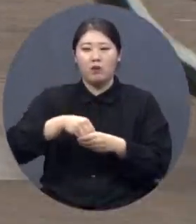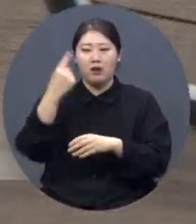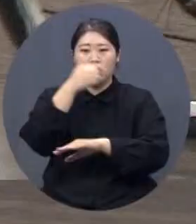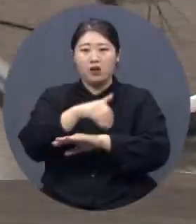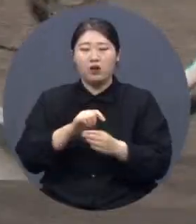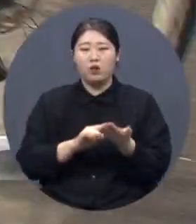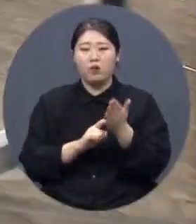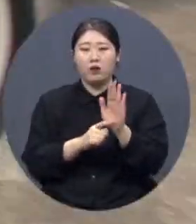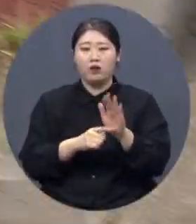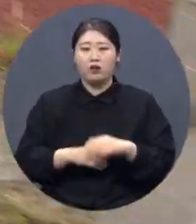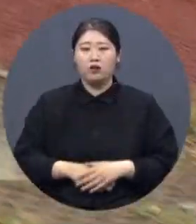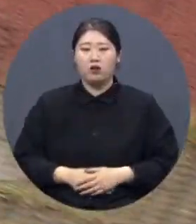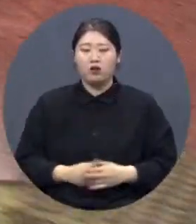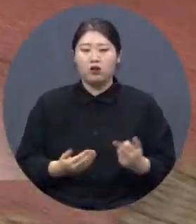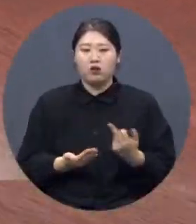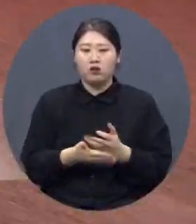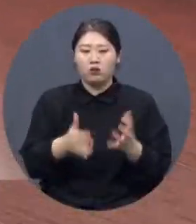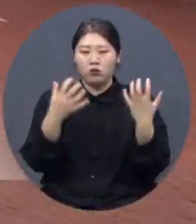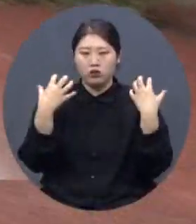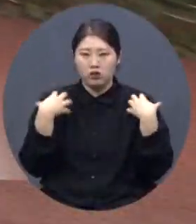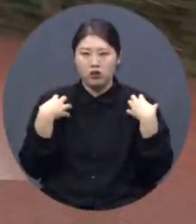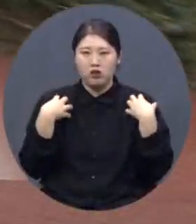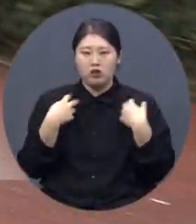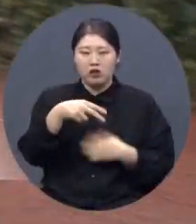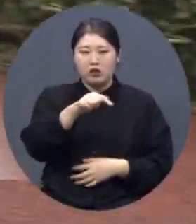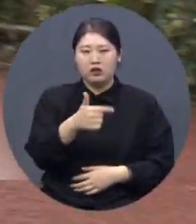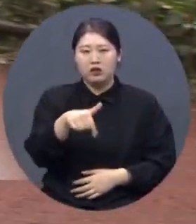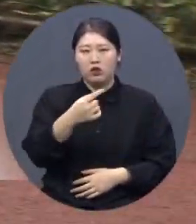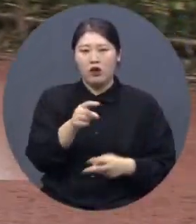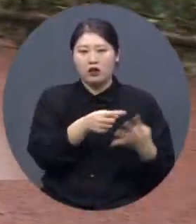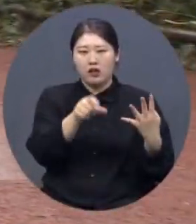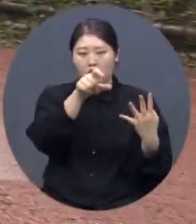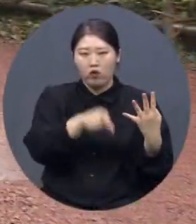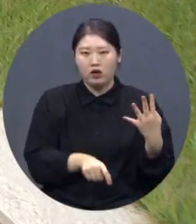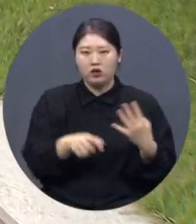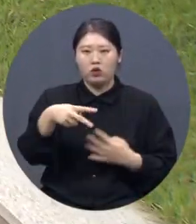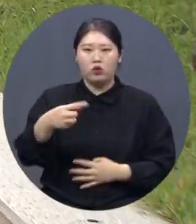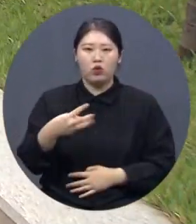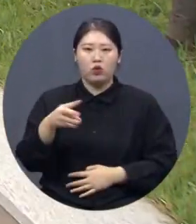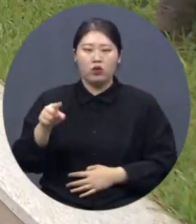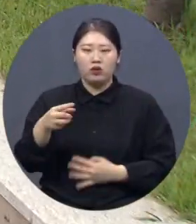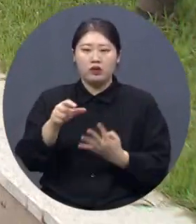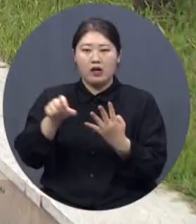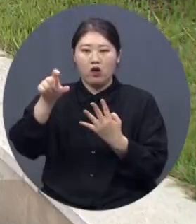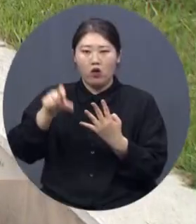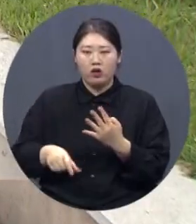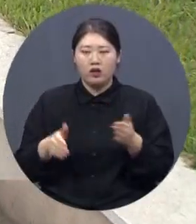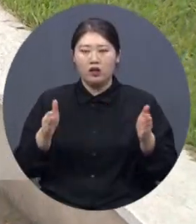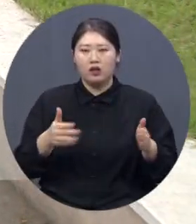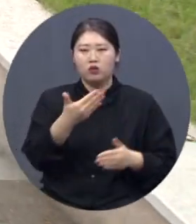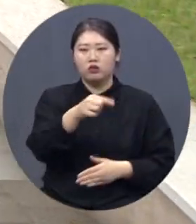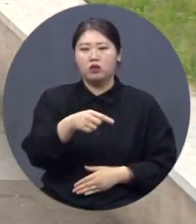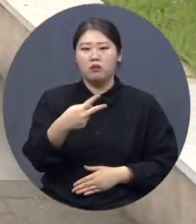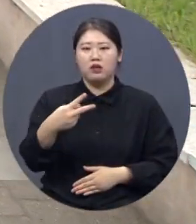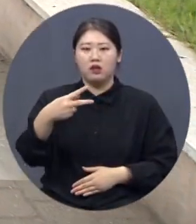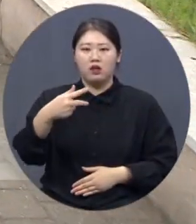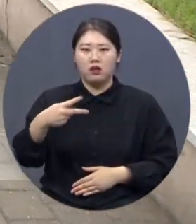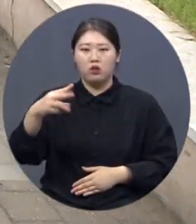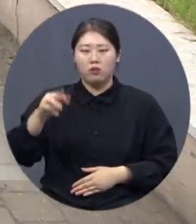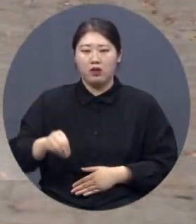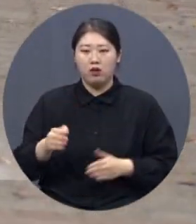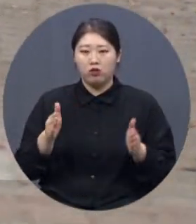했습니다. 제주도는 제주시 신광사거리에서 도련사거리까지 9.2km 구간 왕복 6차로